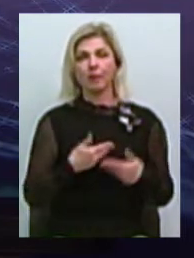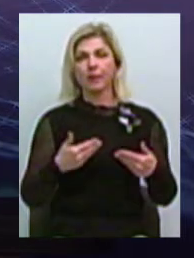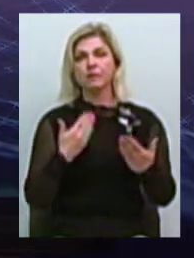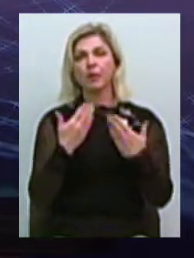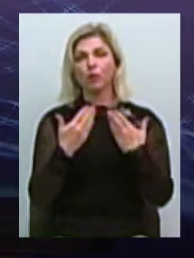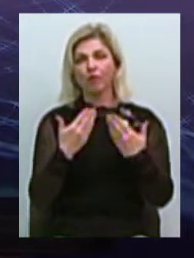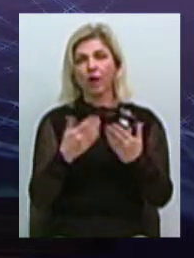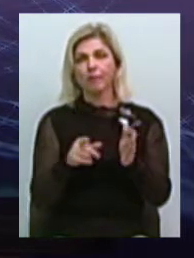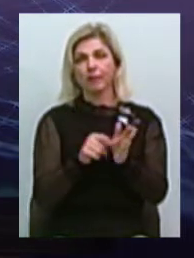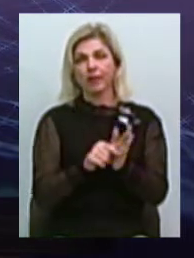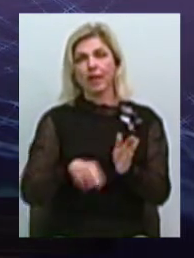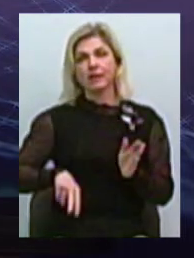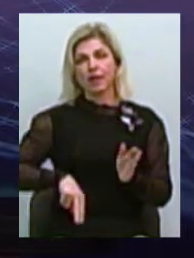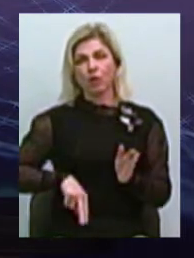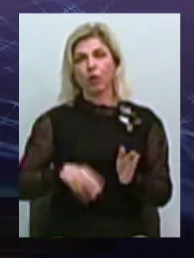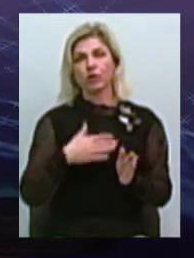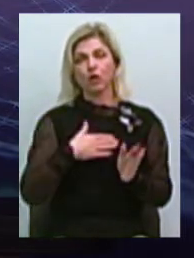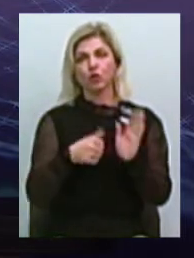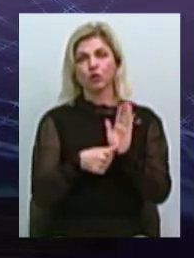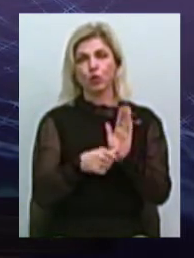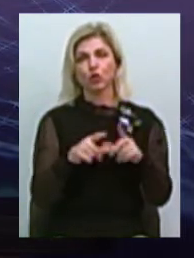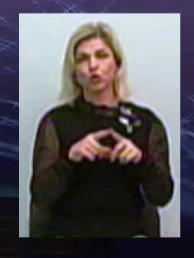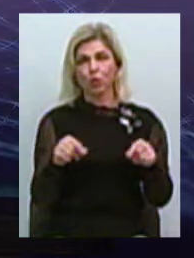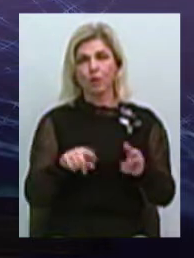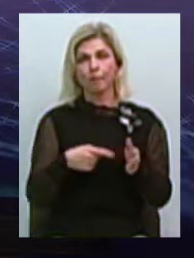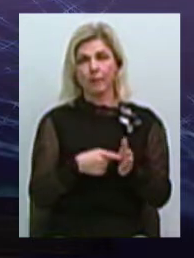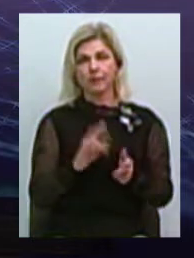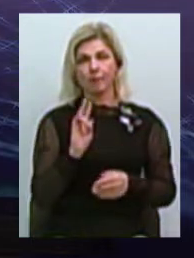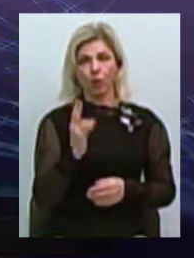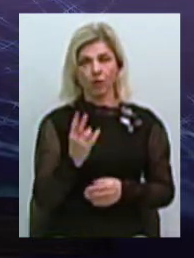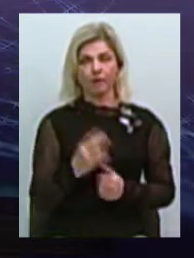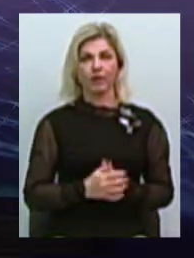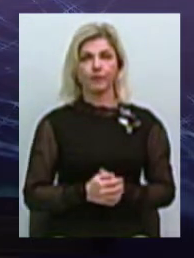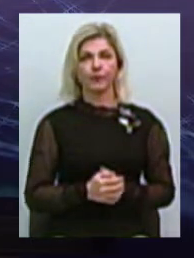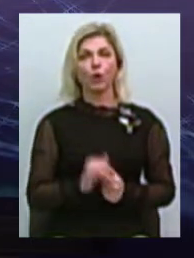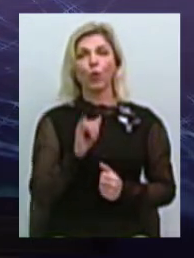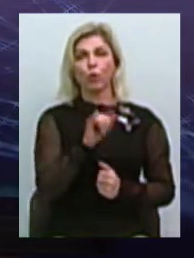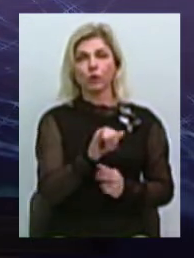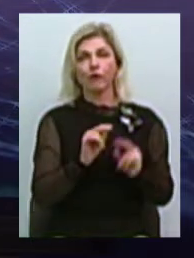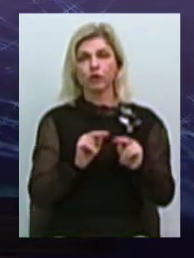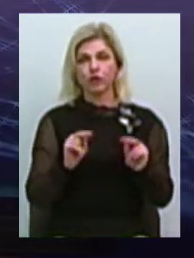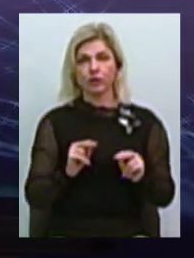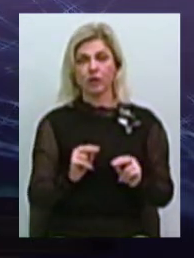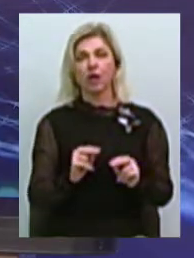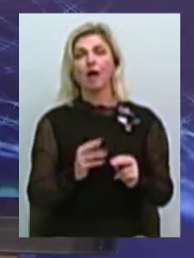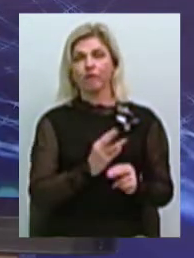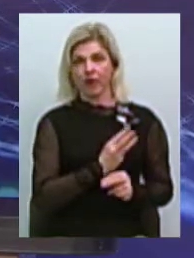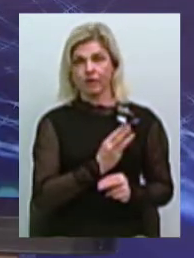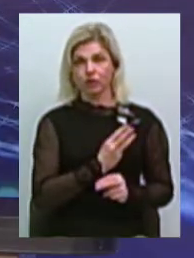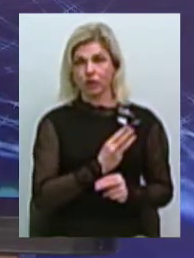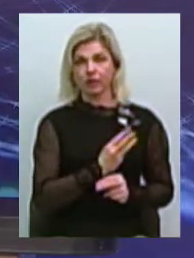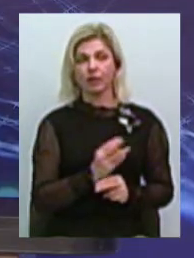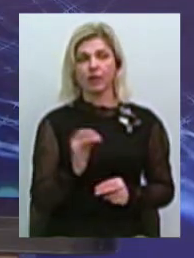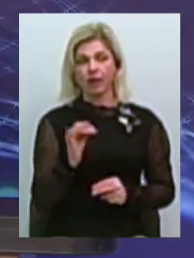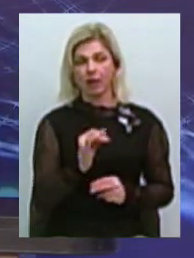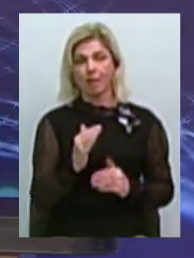спілкувалися із директоркою нашої 6-ї школи міста Миколаєва. Якраз у неї вчителька виявила бажання. Ну,